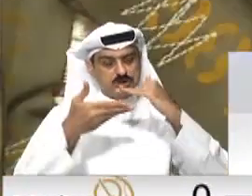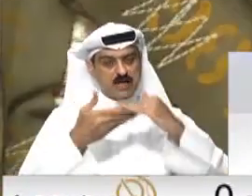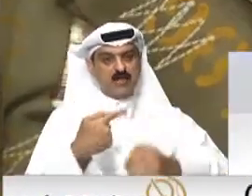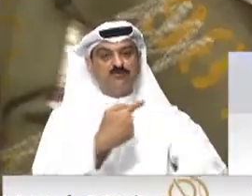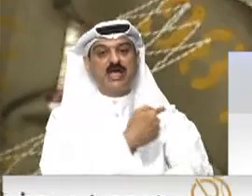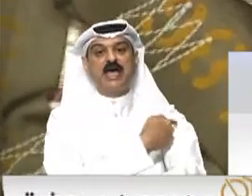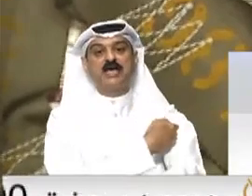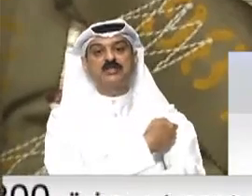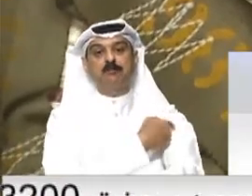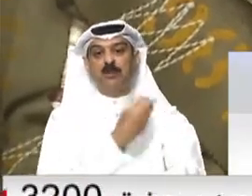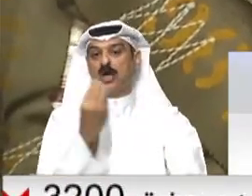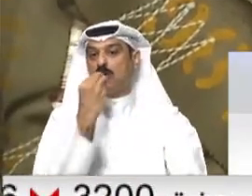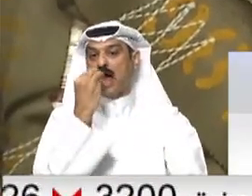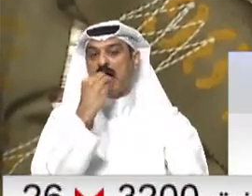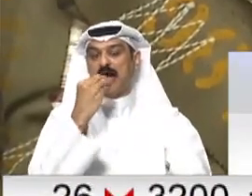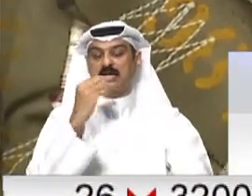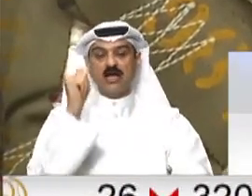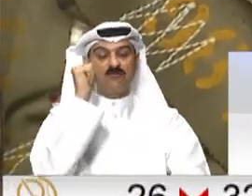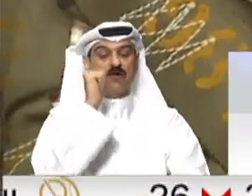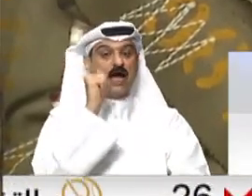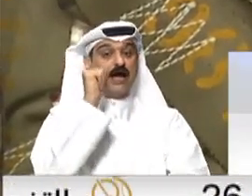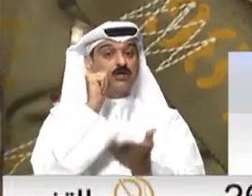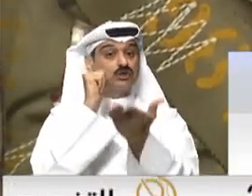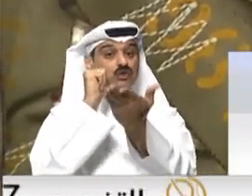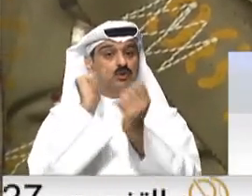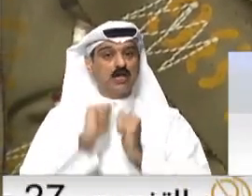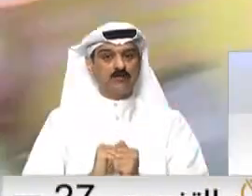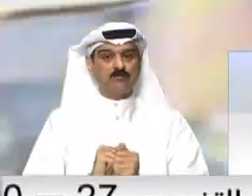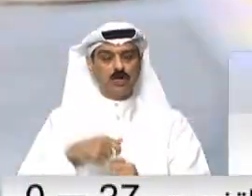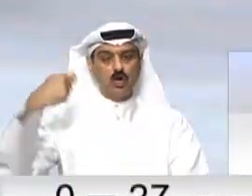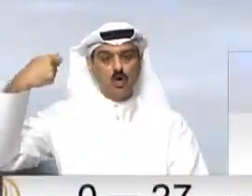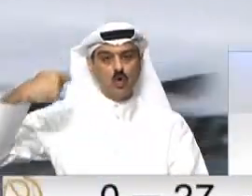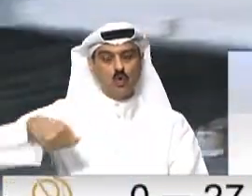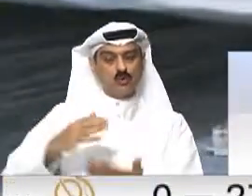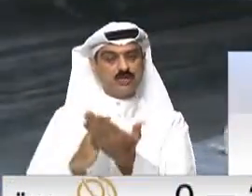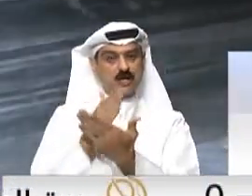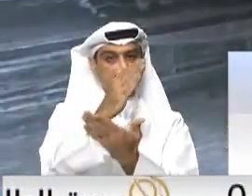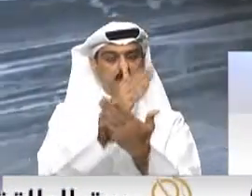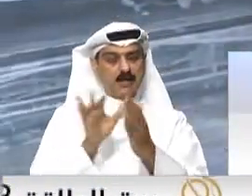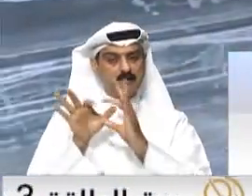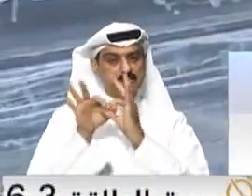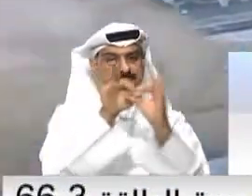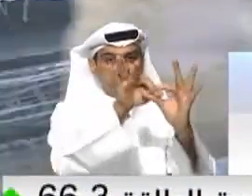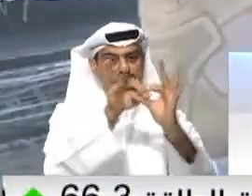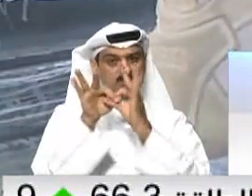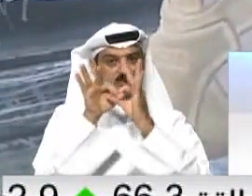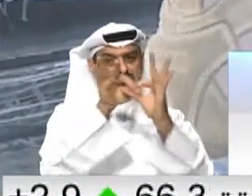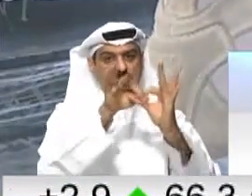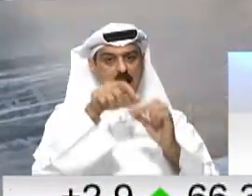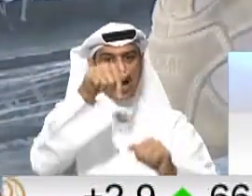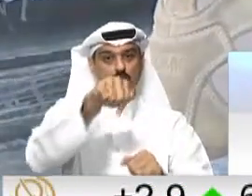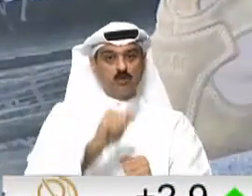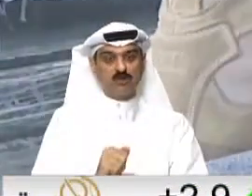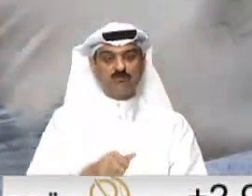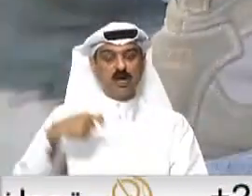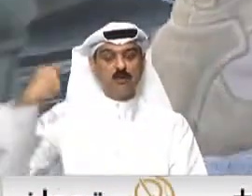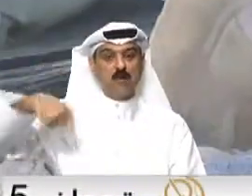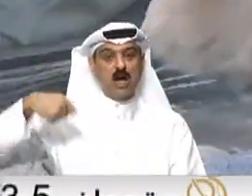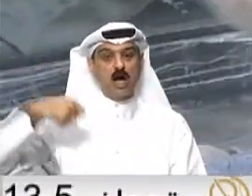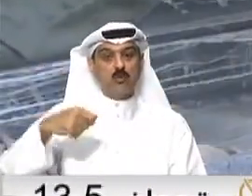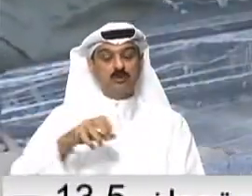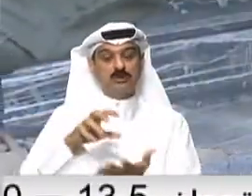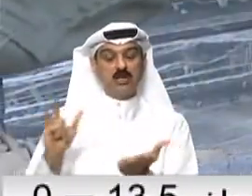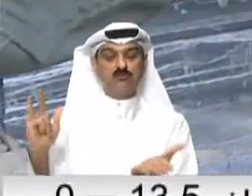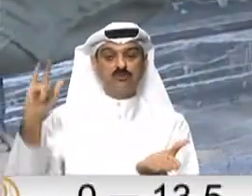عاجلة للسودان الشقيق، وتكليف وزارة الخارجية بالتنسيق مع الجهات الحكومية وغيرها من الجهات المعنية